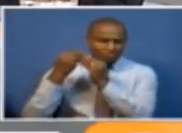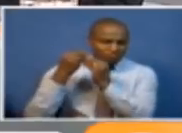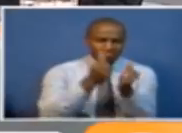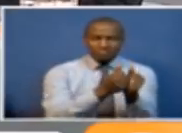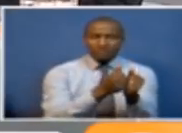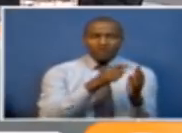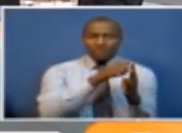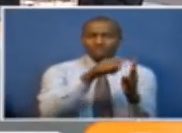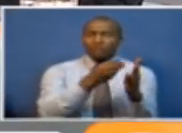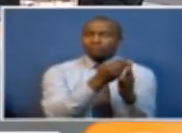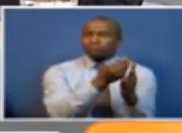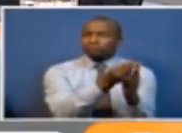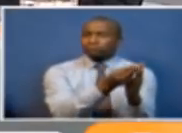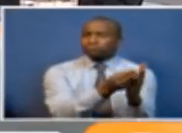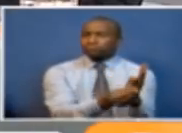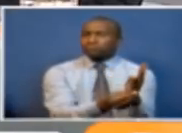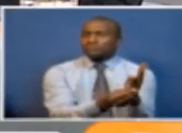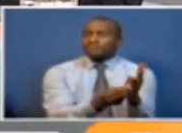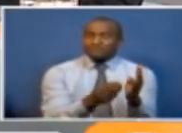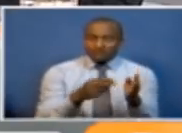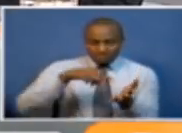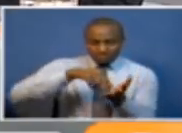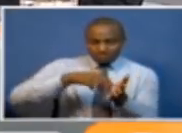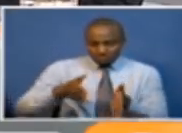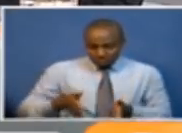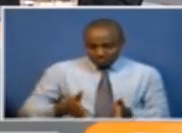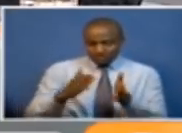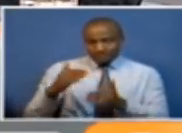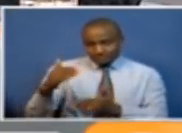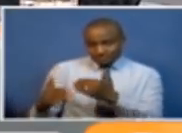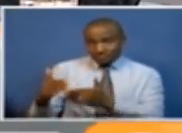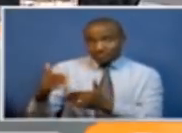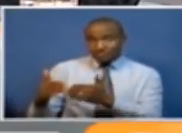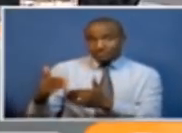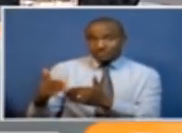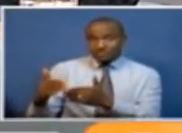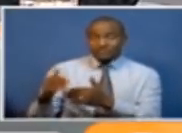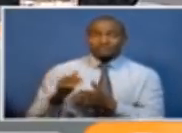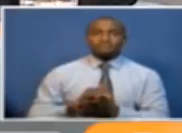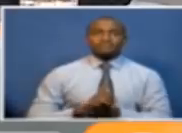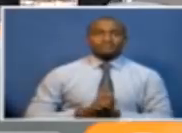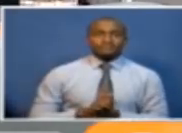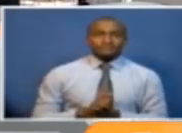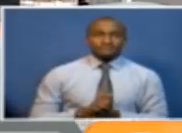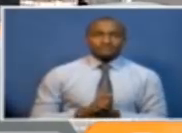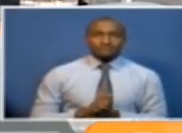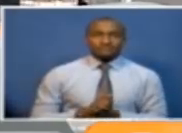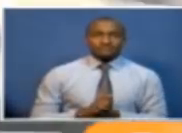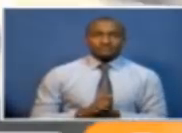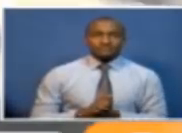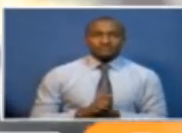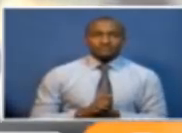raia waliokuwa wamesimama kando ya barabara. Naam, Lawrence Baraza anaarifu zaidi.